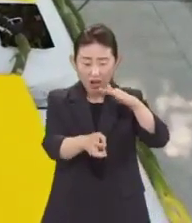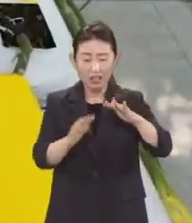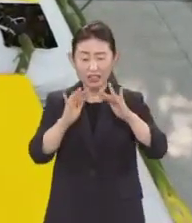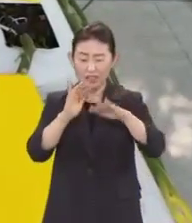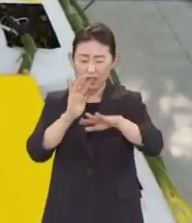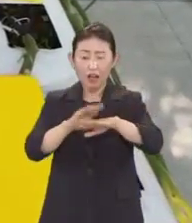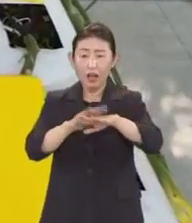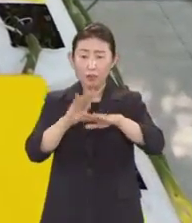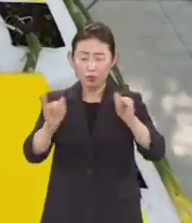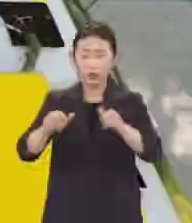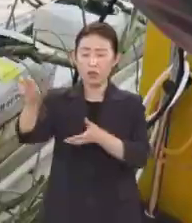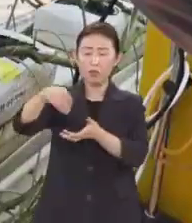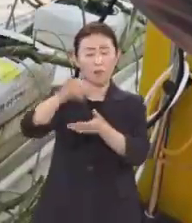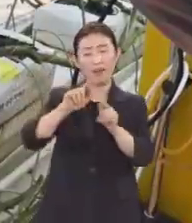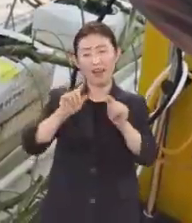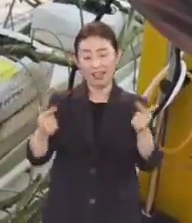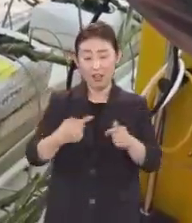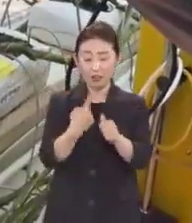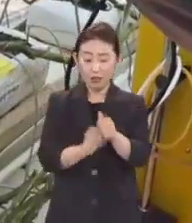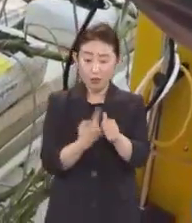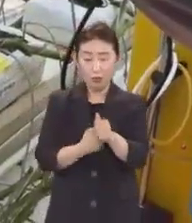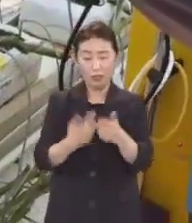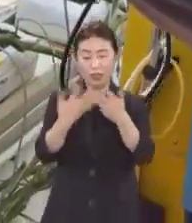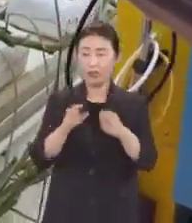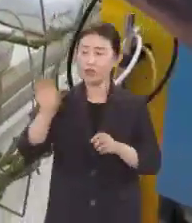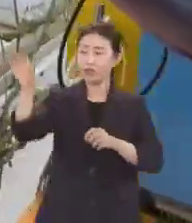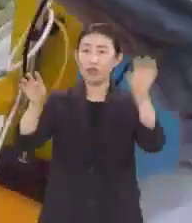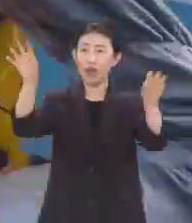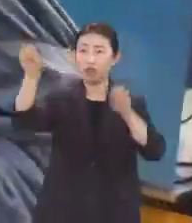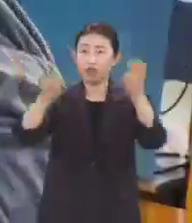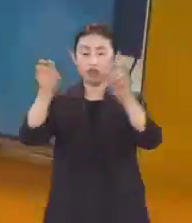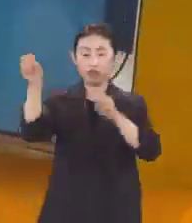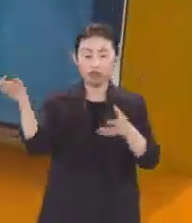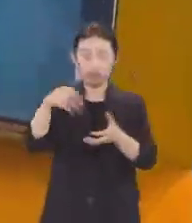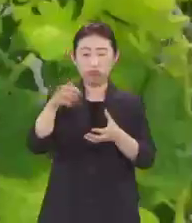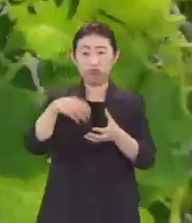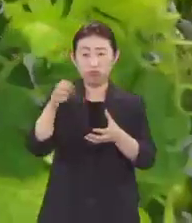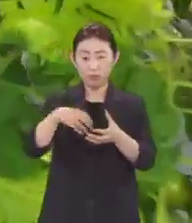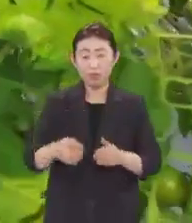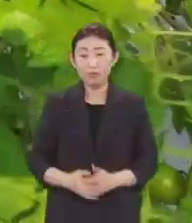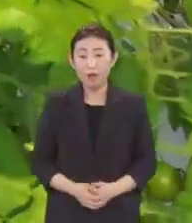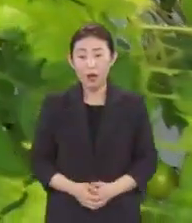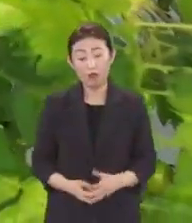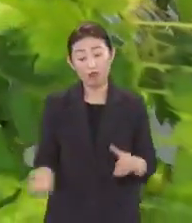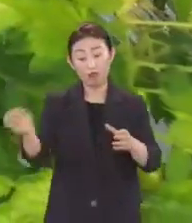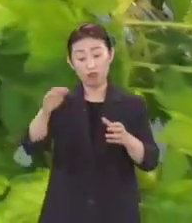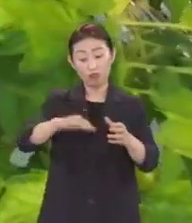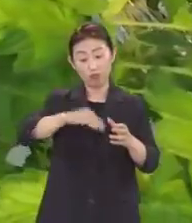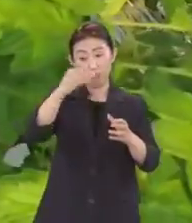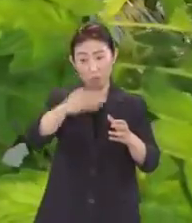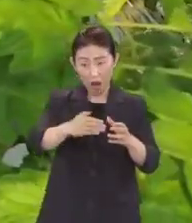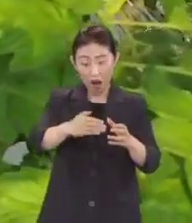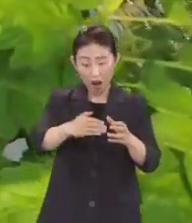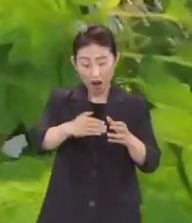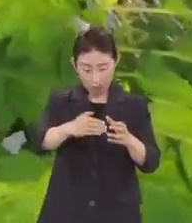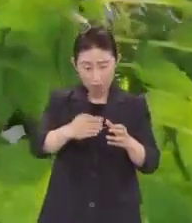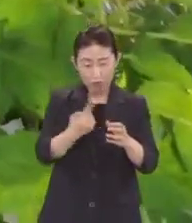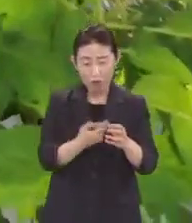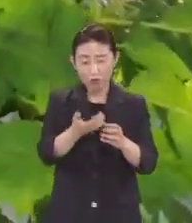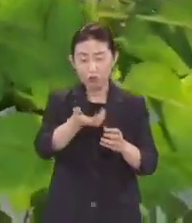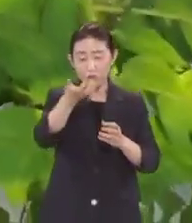손으로 토마토를 따듯 로봇 손이 자유자재로 움직이며 작물을 수확합니다. 어느 정도 작물이 쌓이자 이송